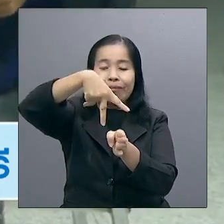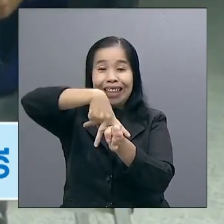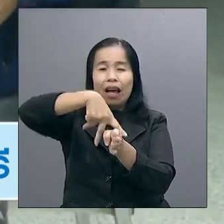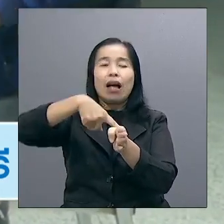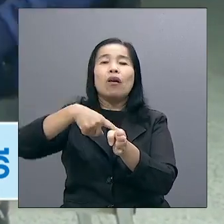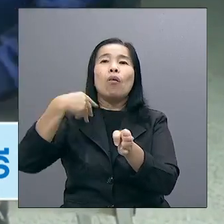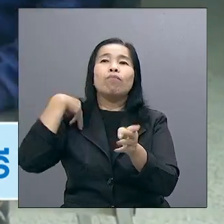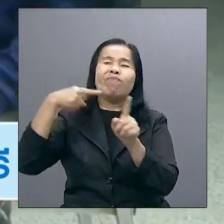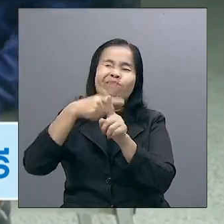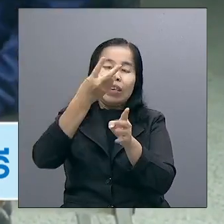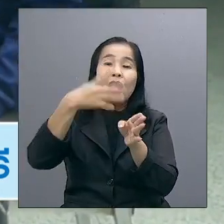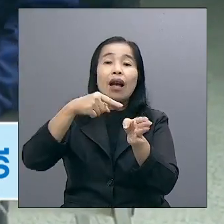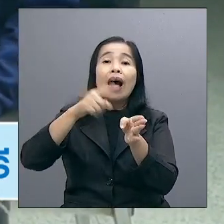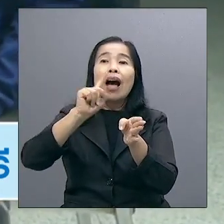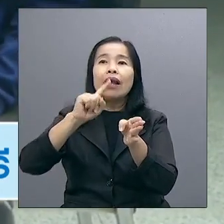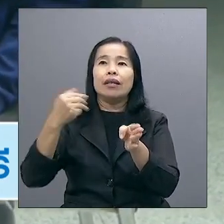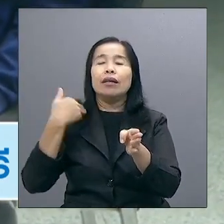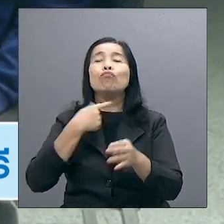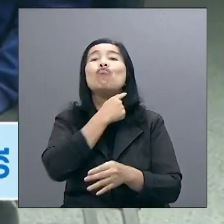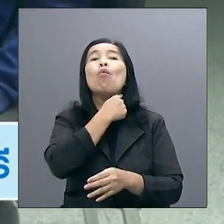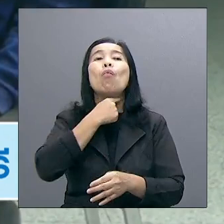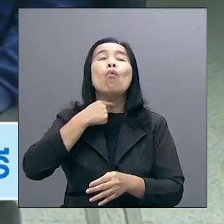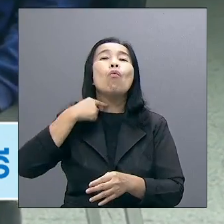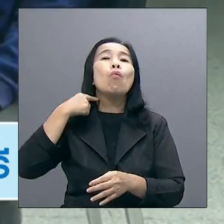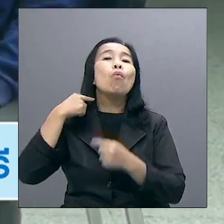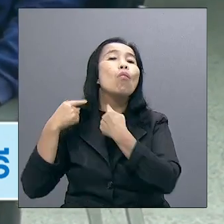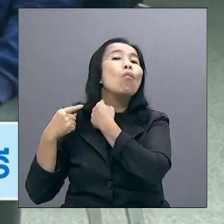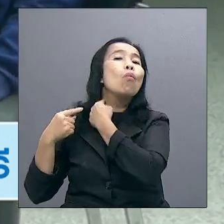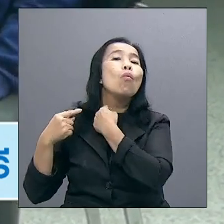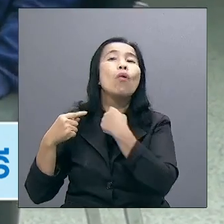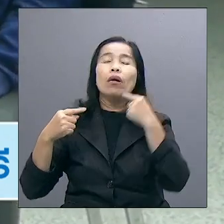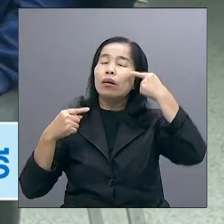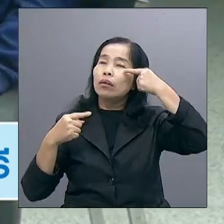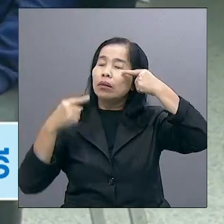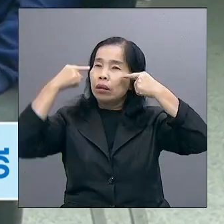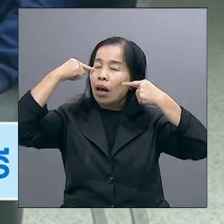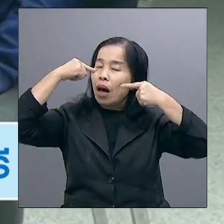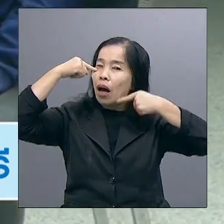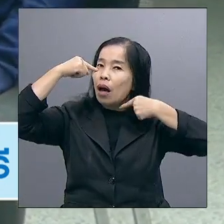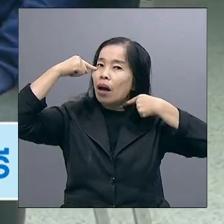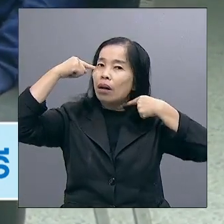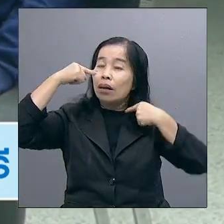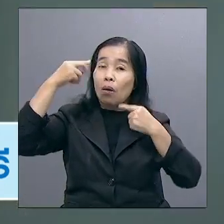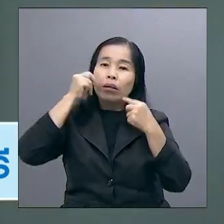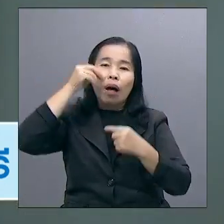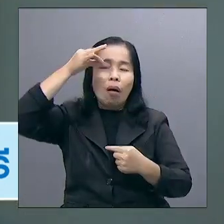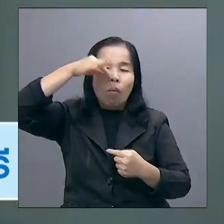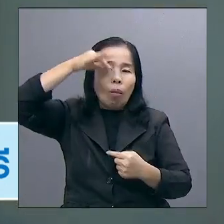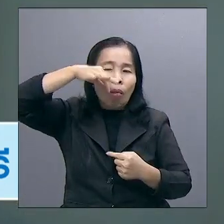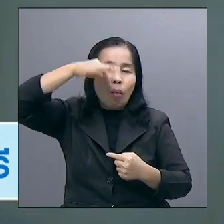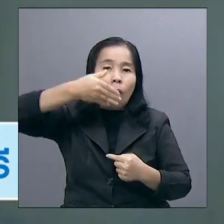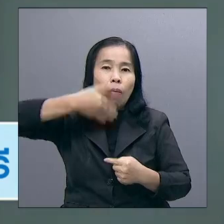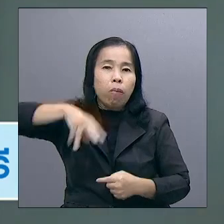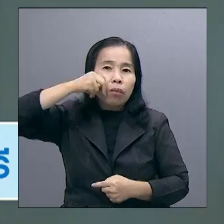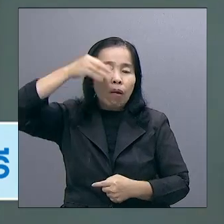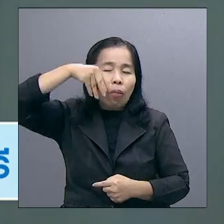หน่อยคือเจ็บที่รอบลํiec.หูด้านซ้าย... ดวงตาข้างขวาตารเี่คือมน้ตาไลออกมาตลอด เวลา